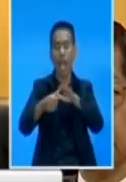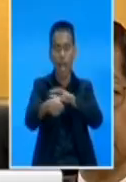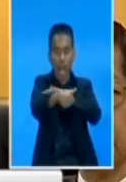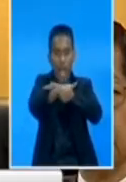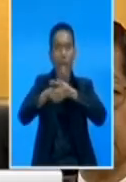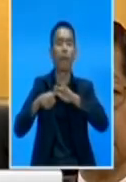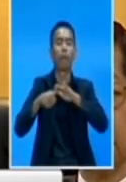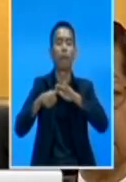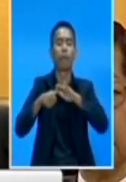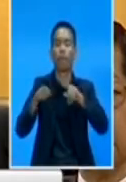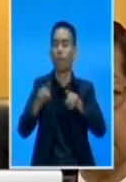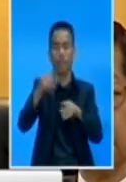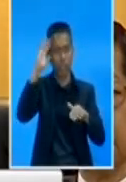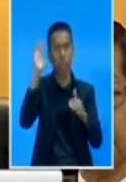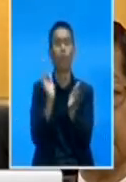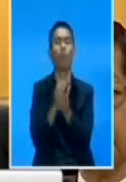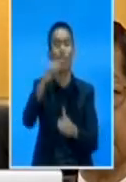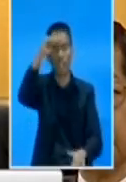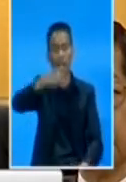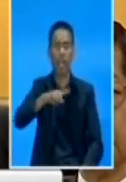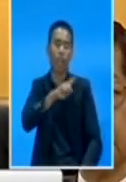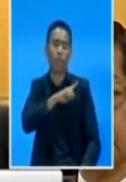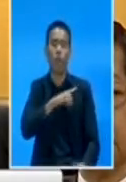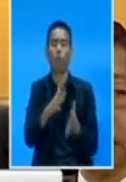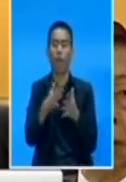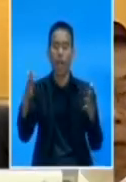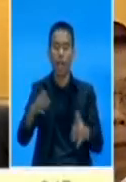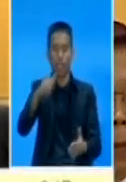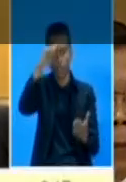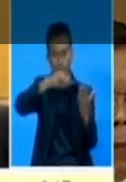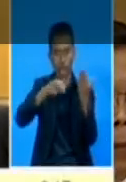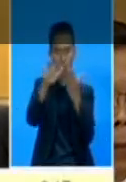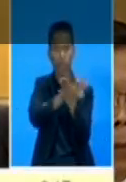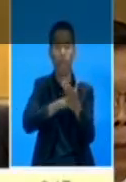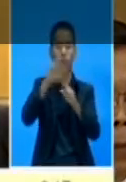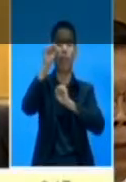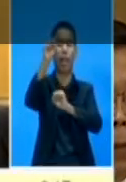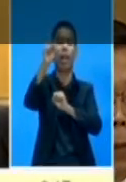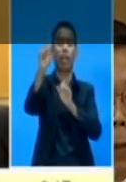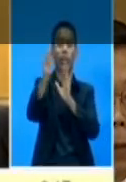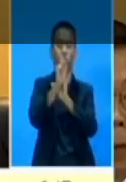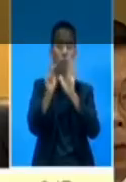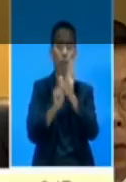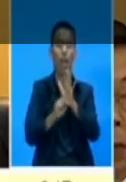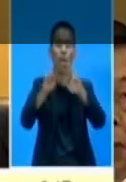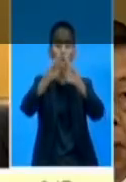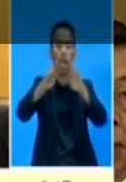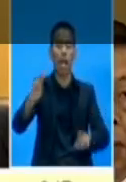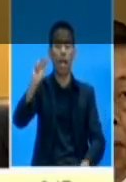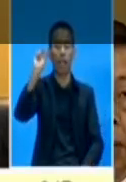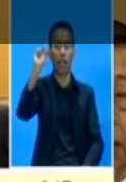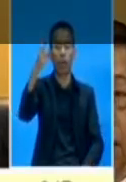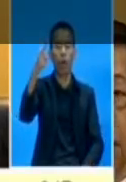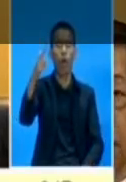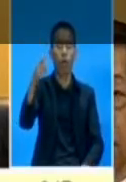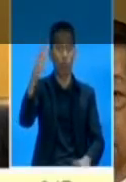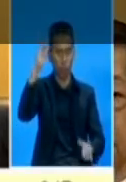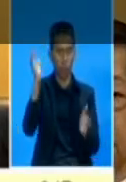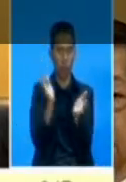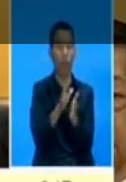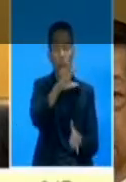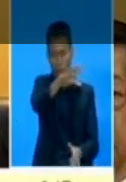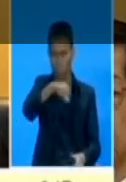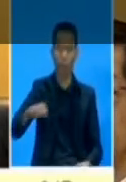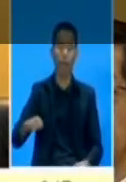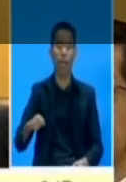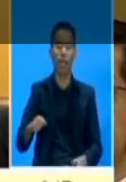ไทยดังนั้นถ้าหากว่าประเทศไทยออกกฎหมายฉบับนี้ออกมาร้านทองต้องถอนตำรวจไม้หมดโร